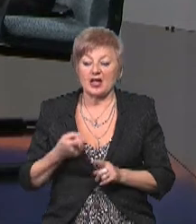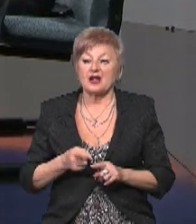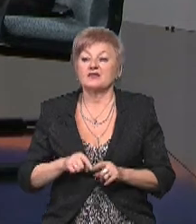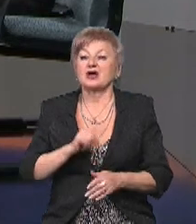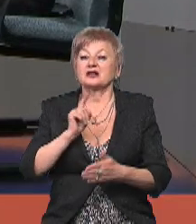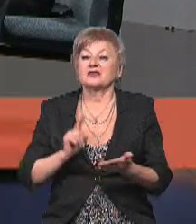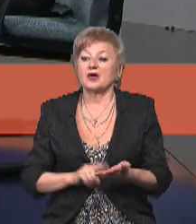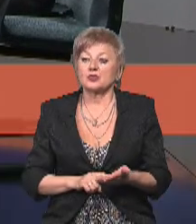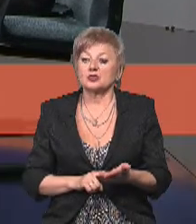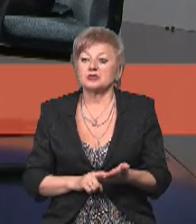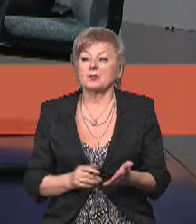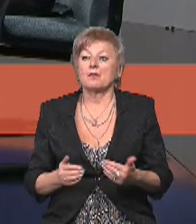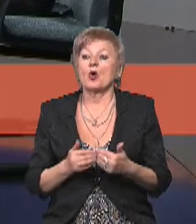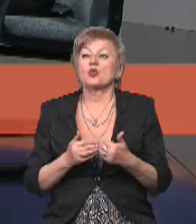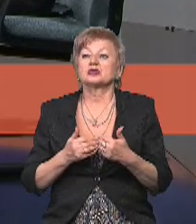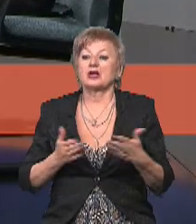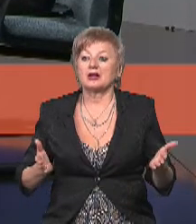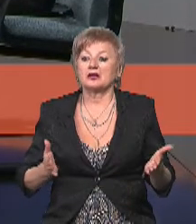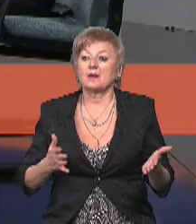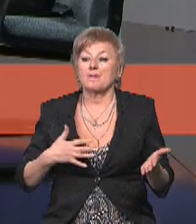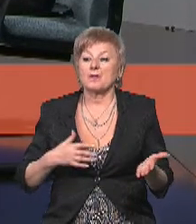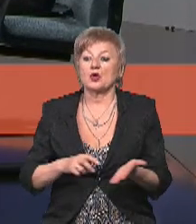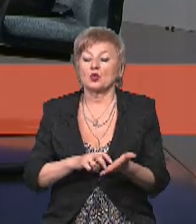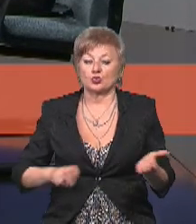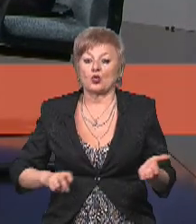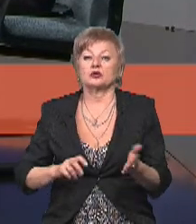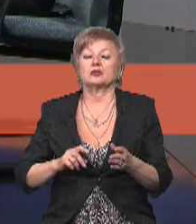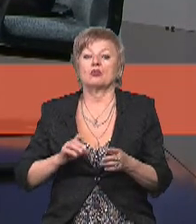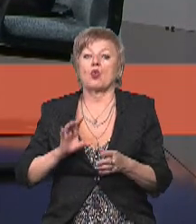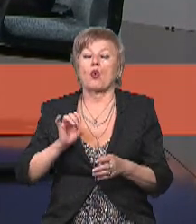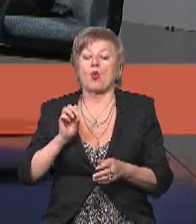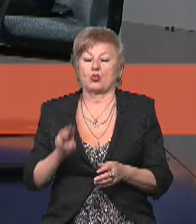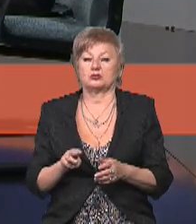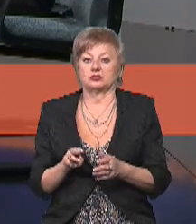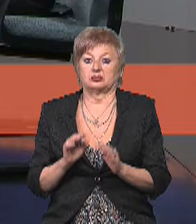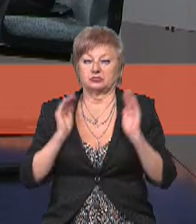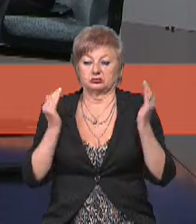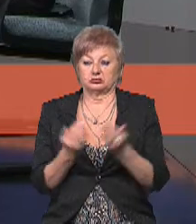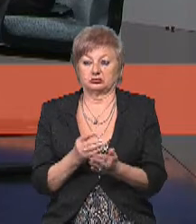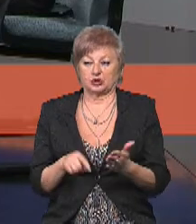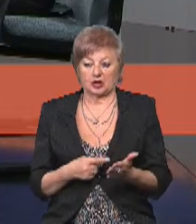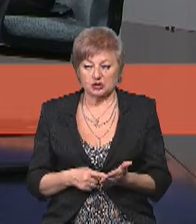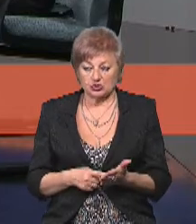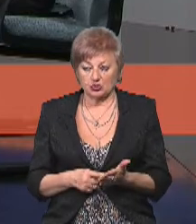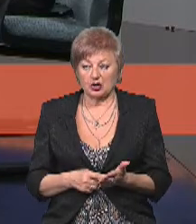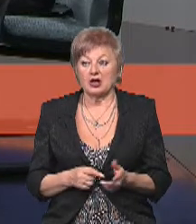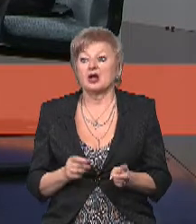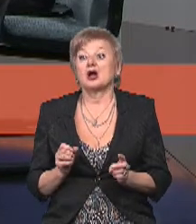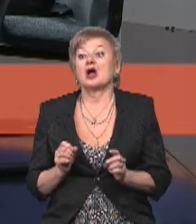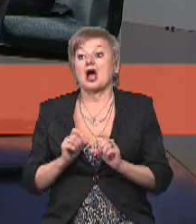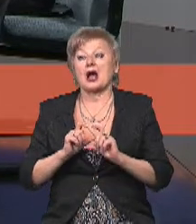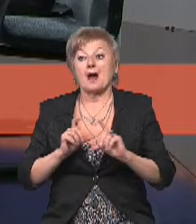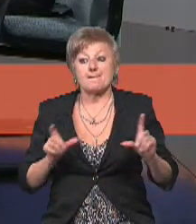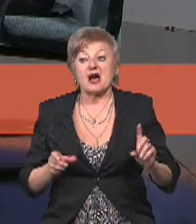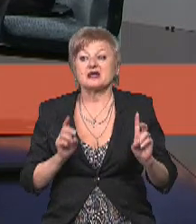вопросе рынок открывается. Мы уходим от монополии. Этот договор можно заключить с любой компанией, которая имеет